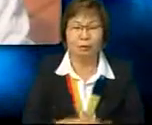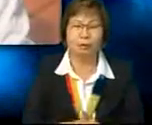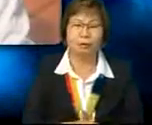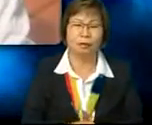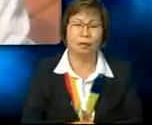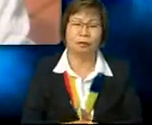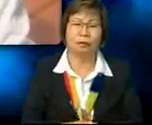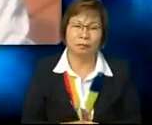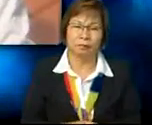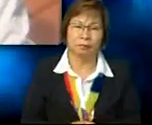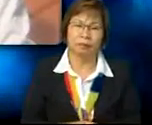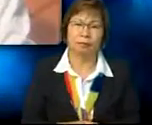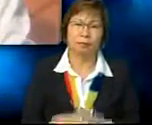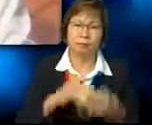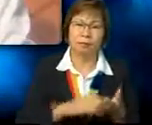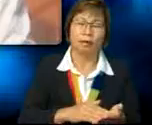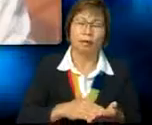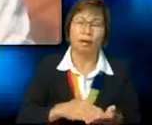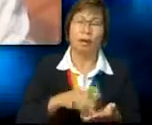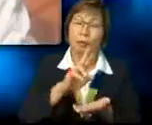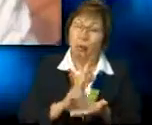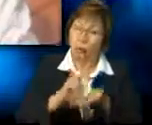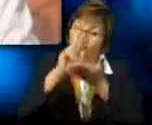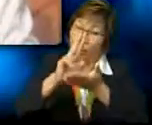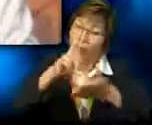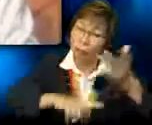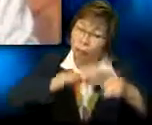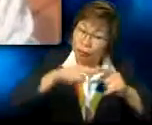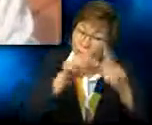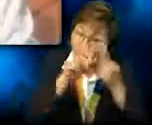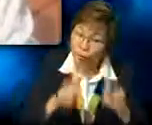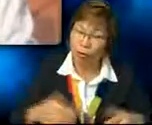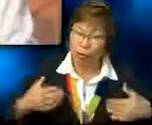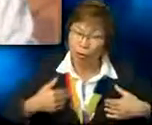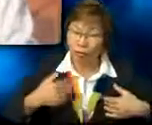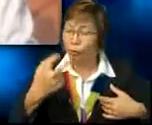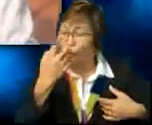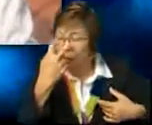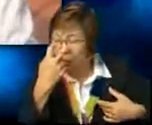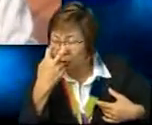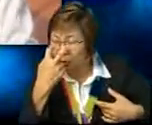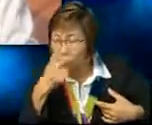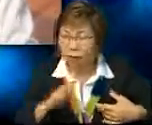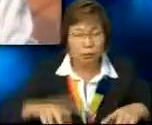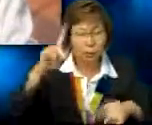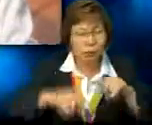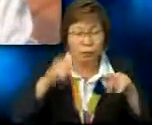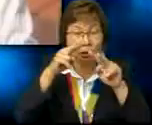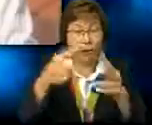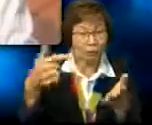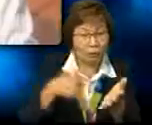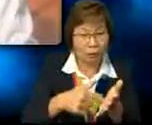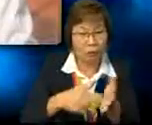dari segi rawatan. Dan dari segi pemulihan, apabila seseorang itu telah mengalami kebutaan di mana mereka tidak dapat melihat